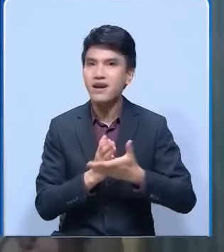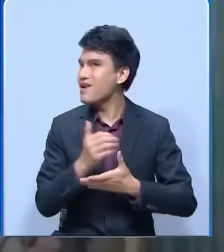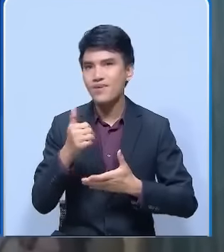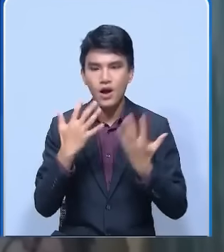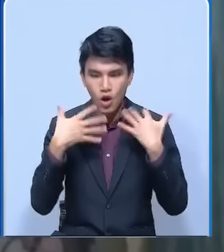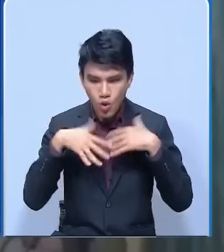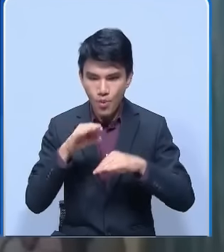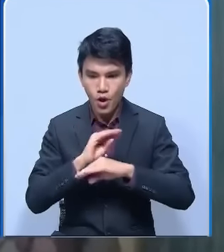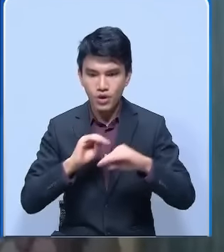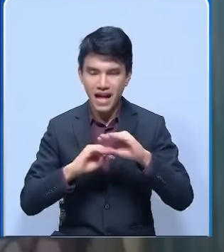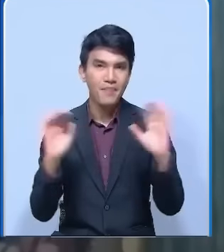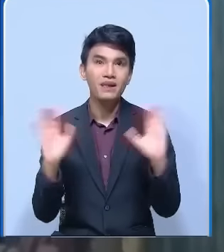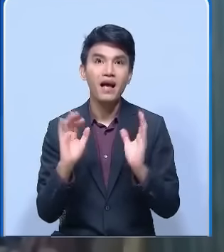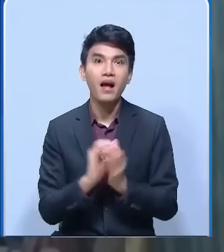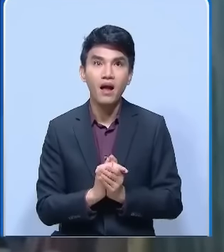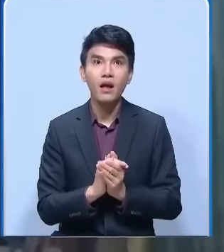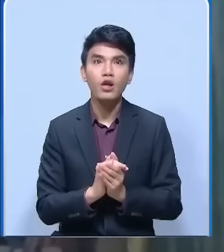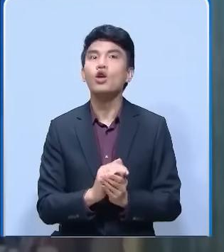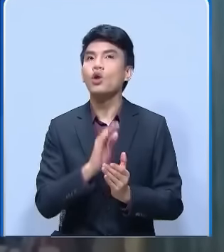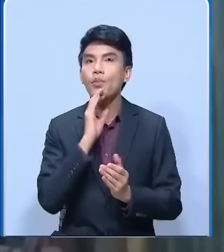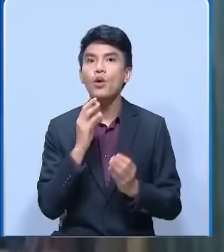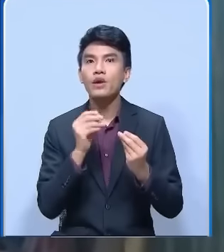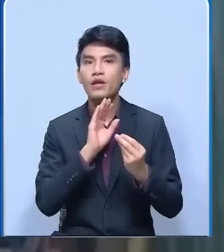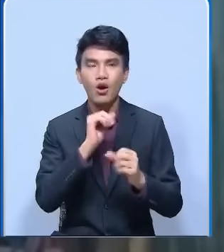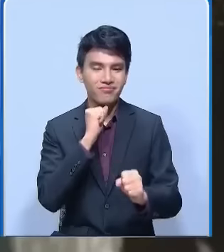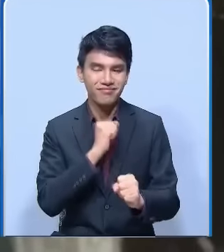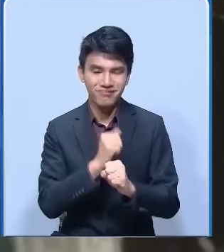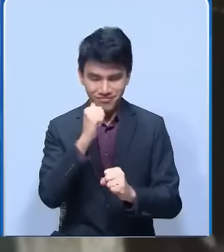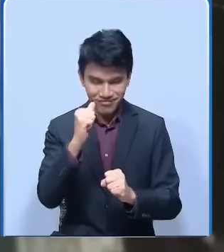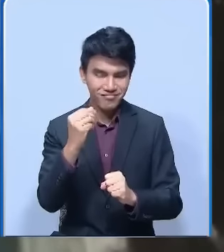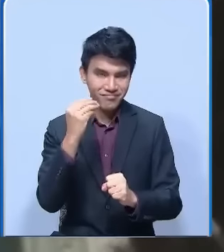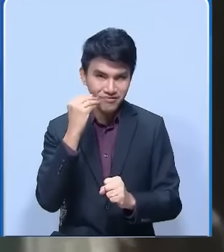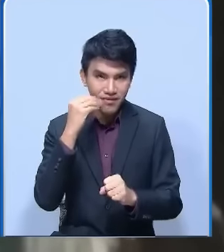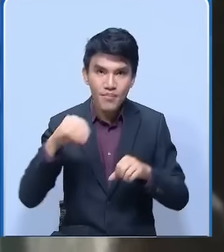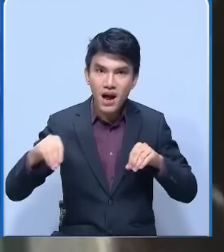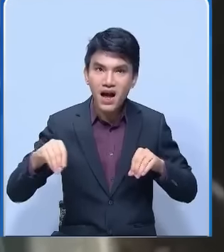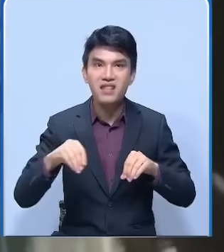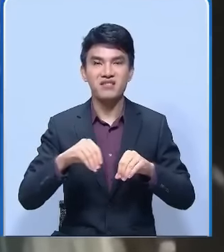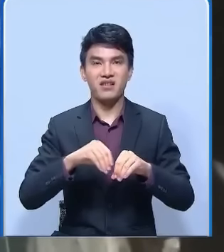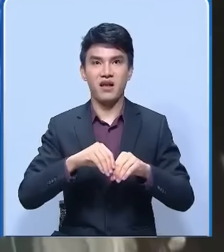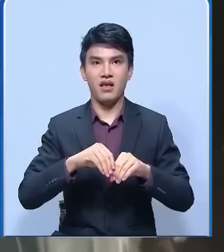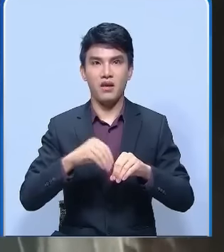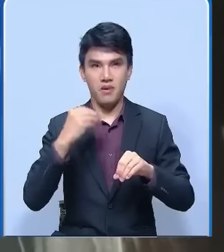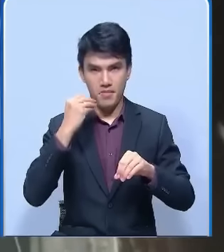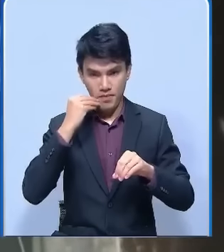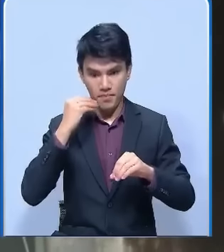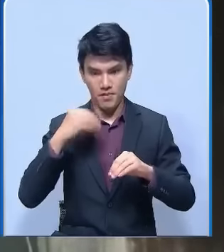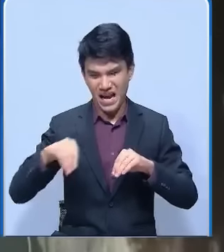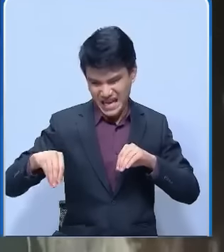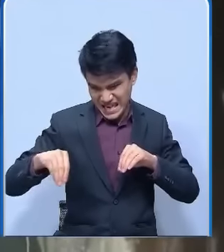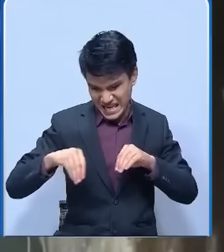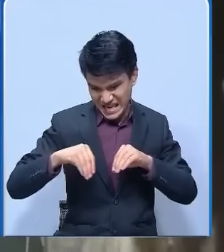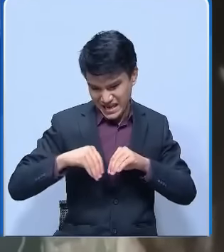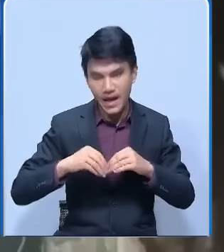างเนี่ยแล้วมันอยู่ในที่ของเขาสร้างได้ถึงแม้บ้านคุณจะไปปิดจะกลายเป็นว่าบ้านคุณเนี่ยสร้างบ้านชิดแนวเขต